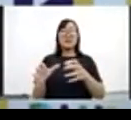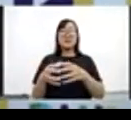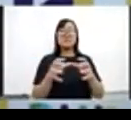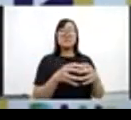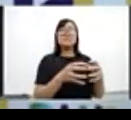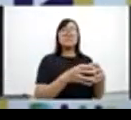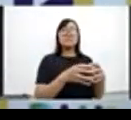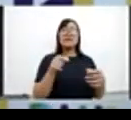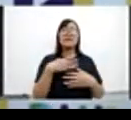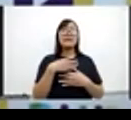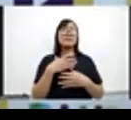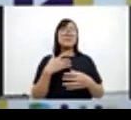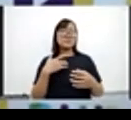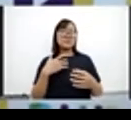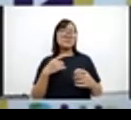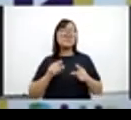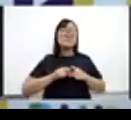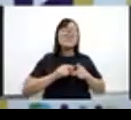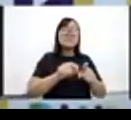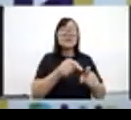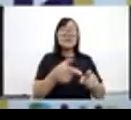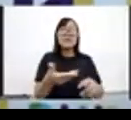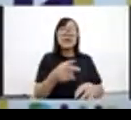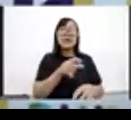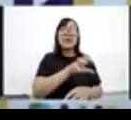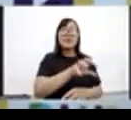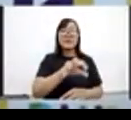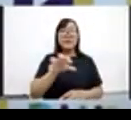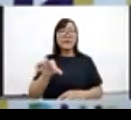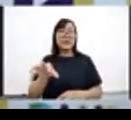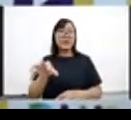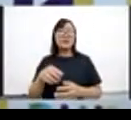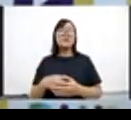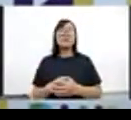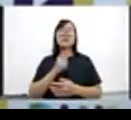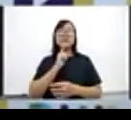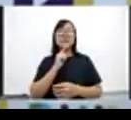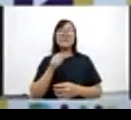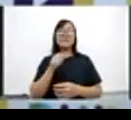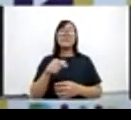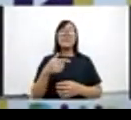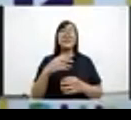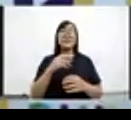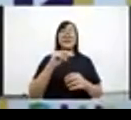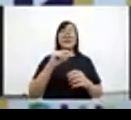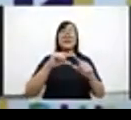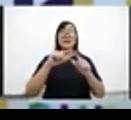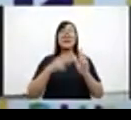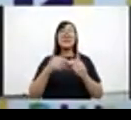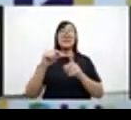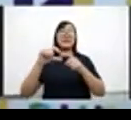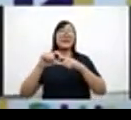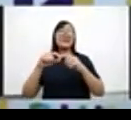sebenarnya yang perlu untuk ditindaklanjuti karena matriks aksi-aksi yang di dalam rantai itu bersifat living dokumen Jadi